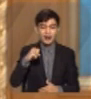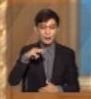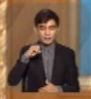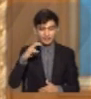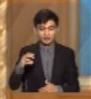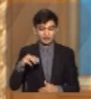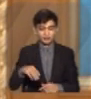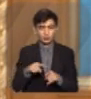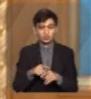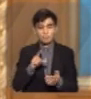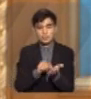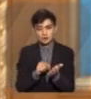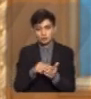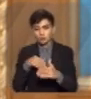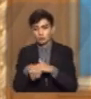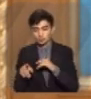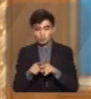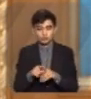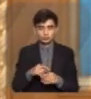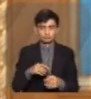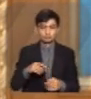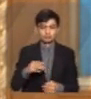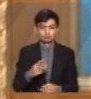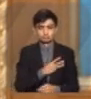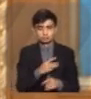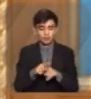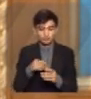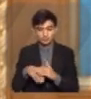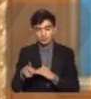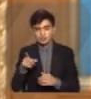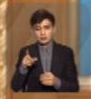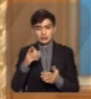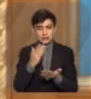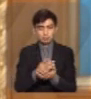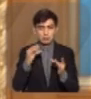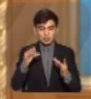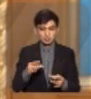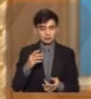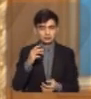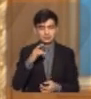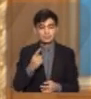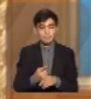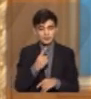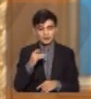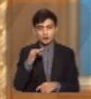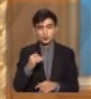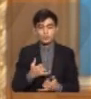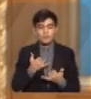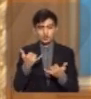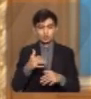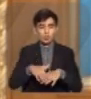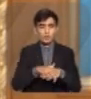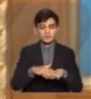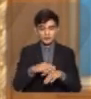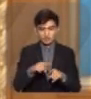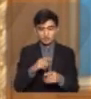уходят на пенсию, поскольку они обеспечены социальным пакетом, это раз, а с другой стороны, они пользуются уважением в обществе,